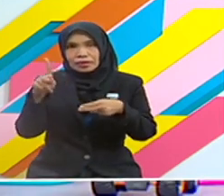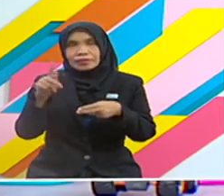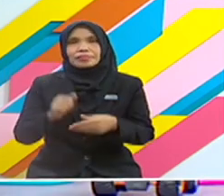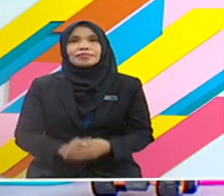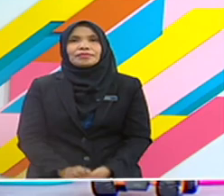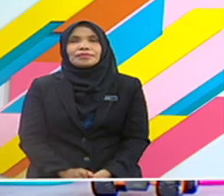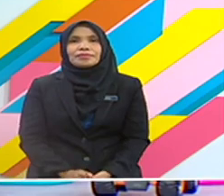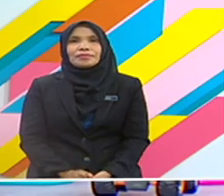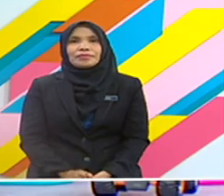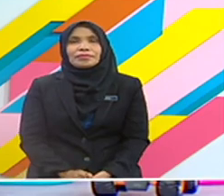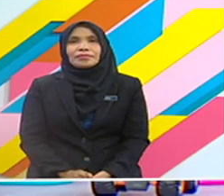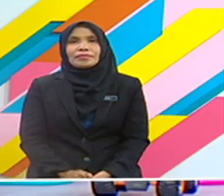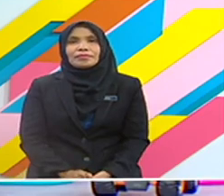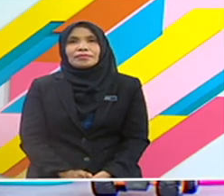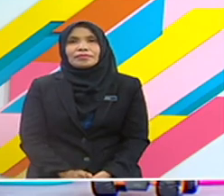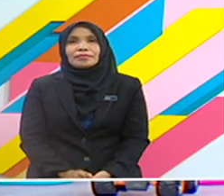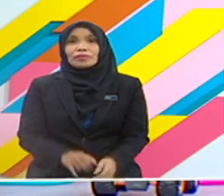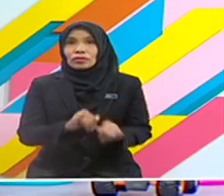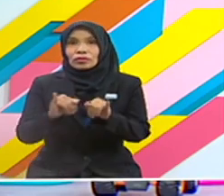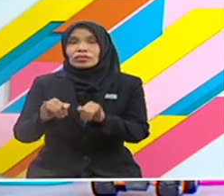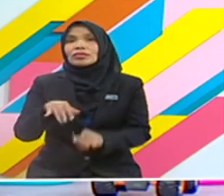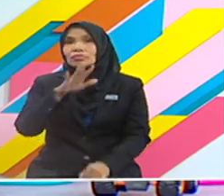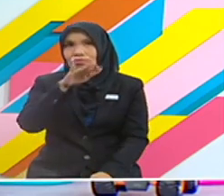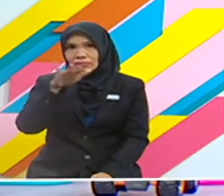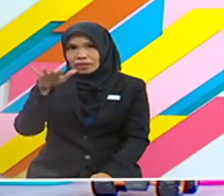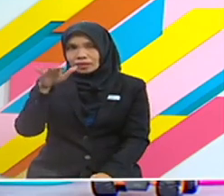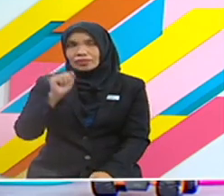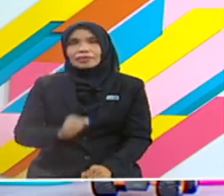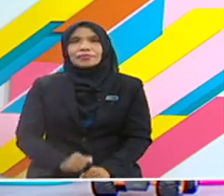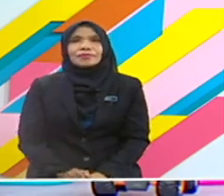juga ejaan yang betul beserta fungsi bagi setiap organ tu.